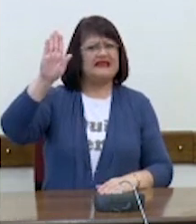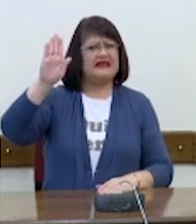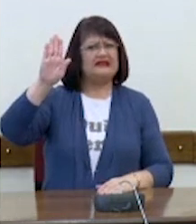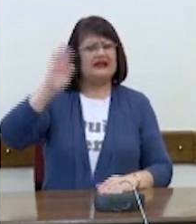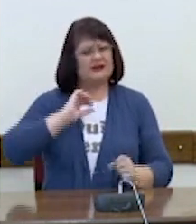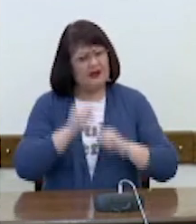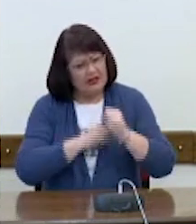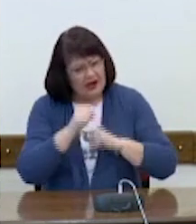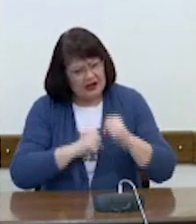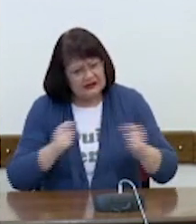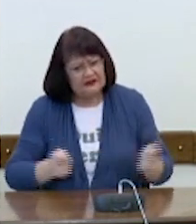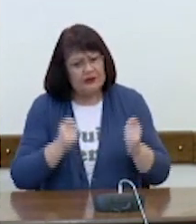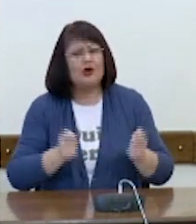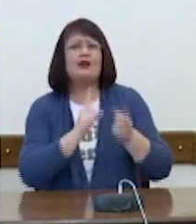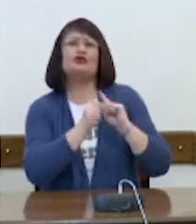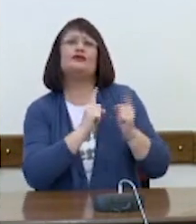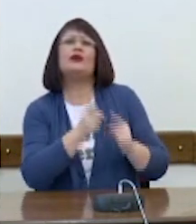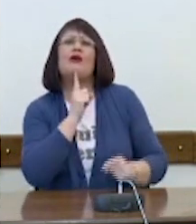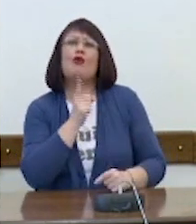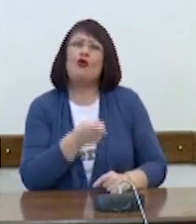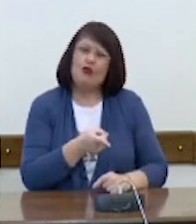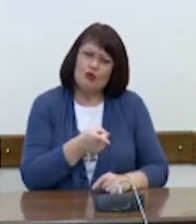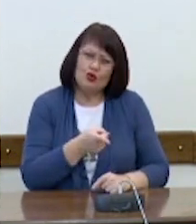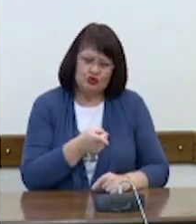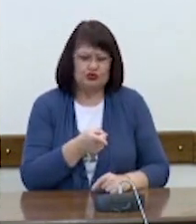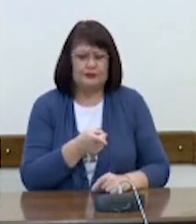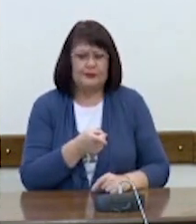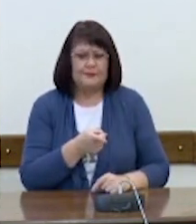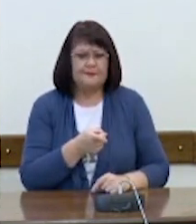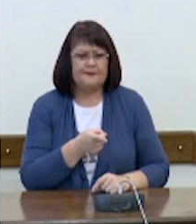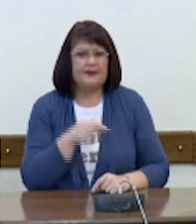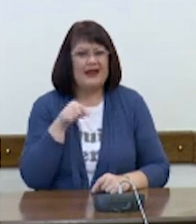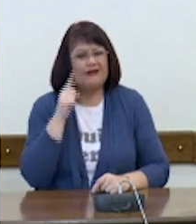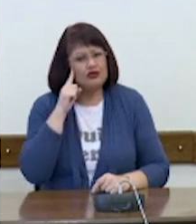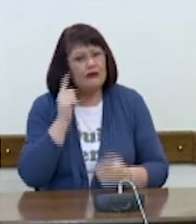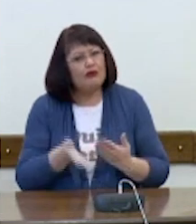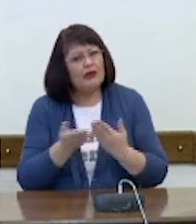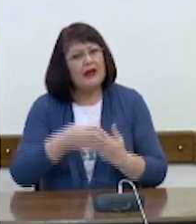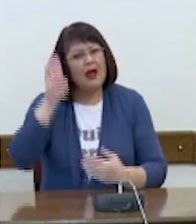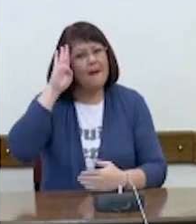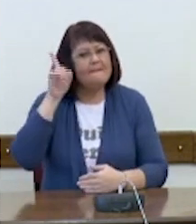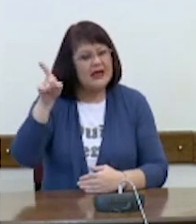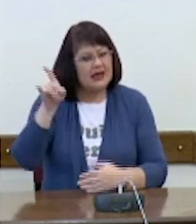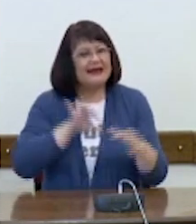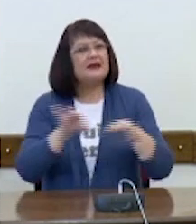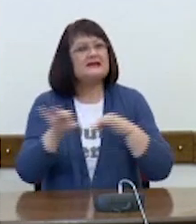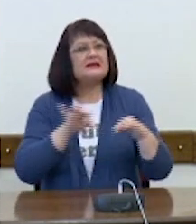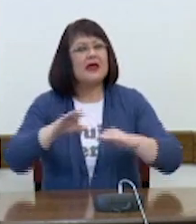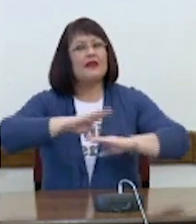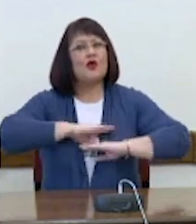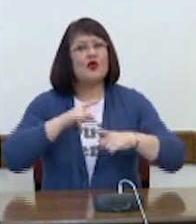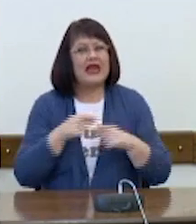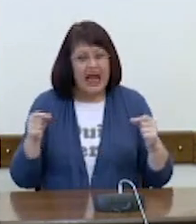με τέτοιες συμφωνίες που υπηρετούν σχέδια των Ηνωμένων Πολιτειών Αμερικής, του ΝΑΤΟ,